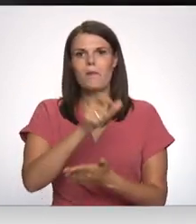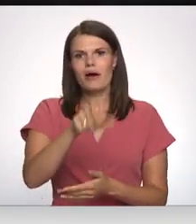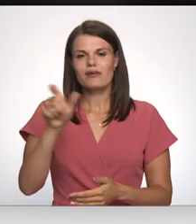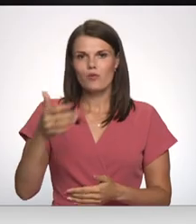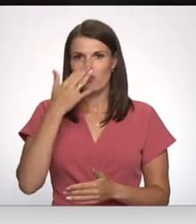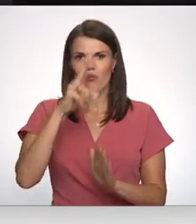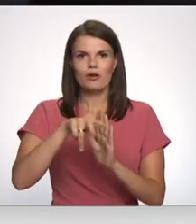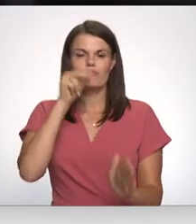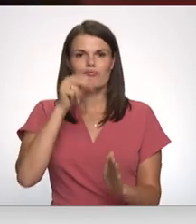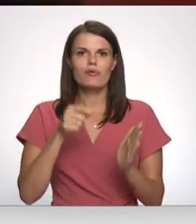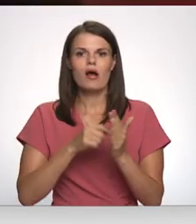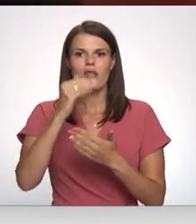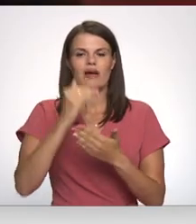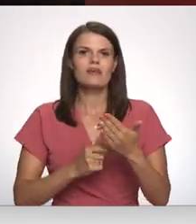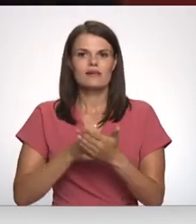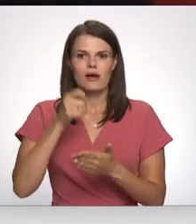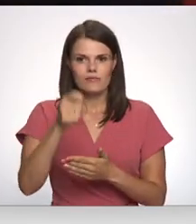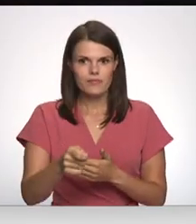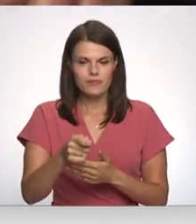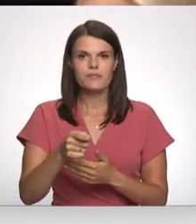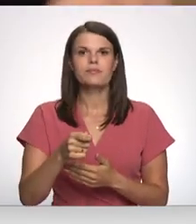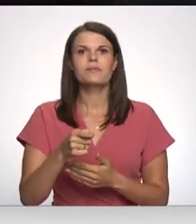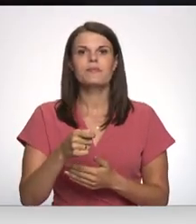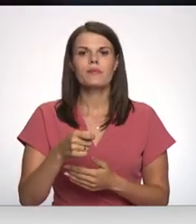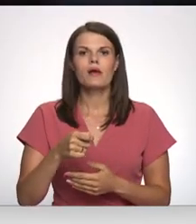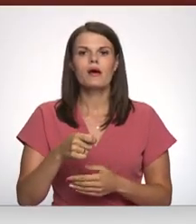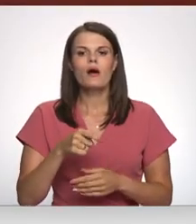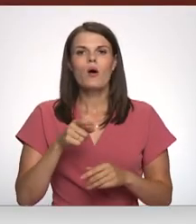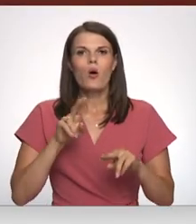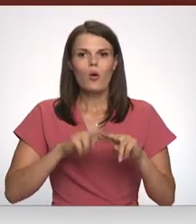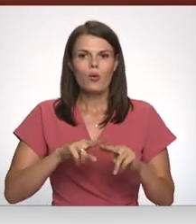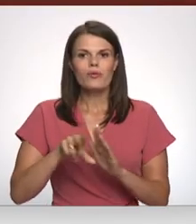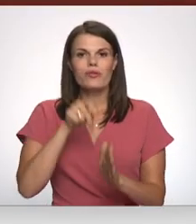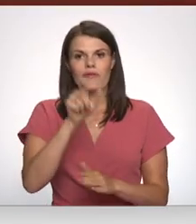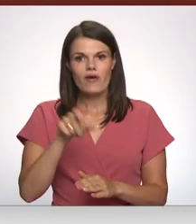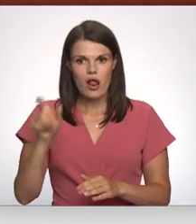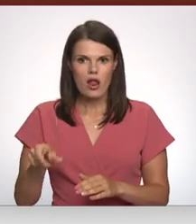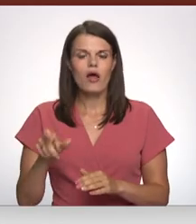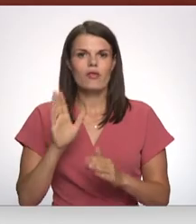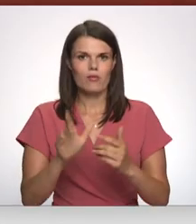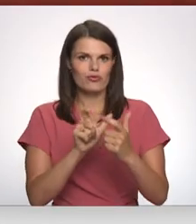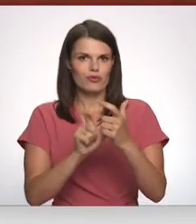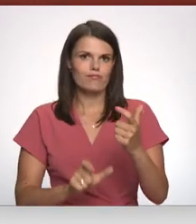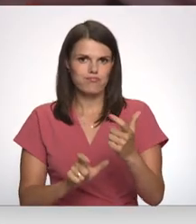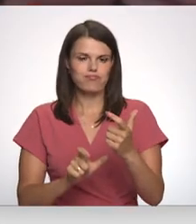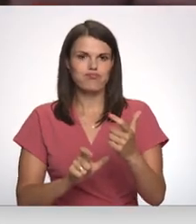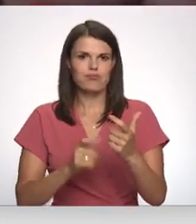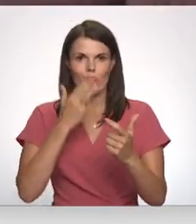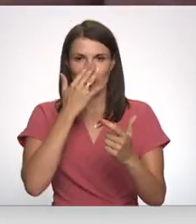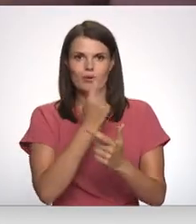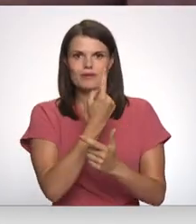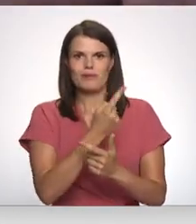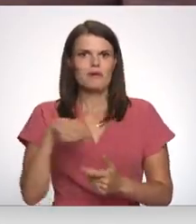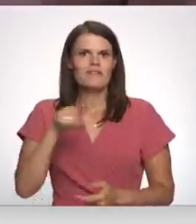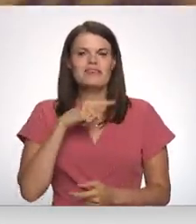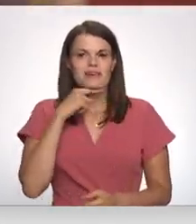sarakstu iesniegšanas secībā. Kārotākais cipars ar vienu ir 21, jo vēlētāju rokās nonāks biļetenu kaudzītes augšgalā.